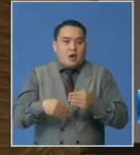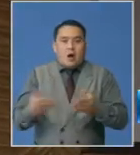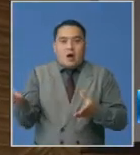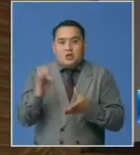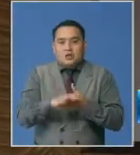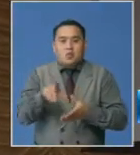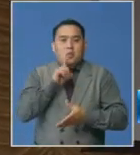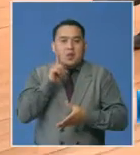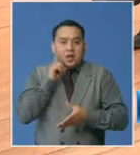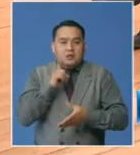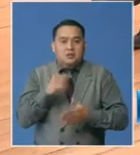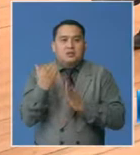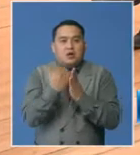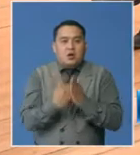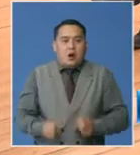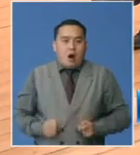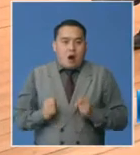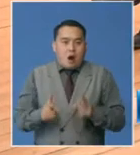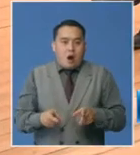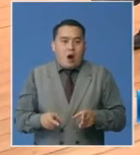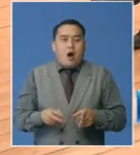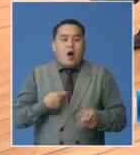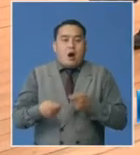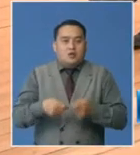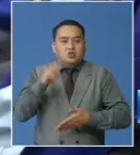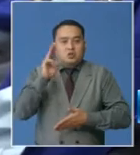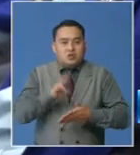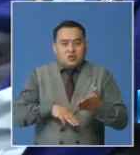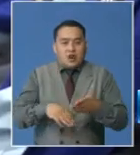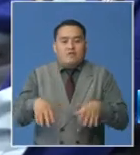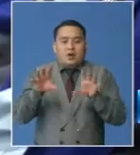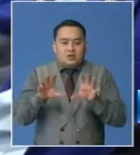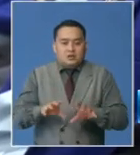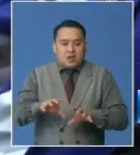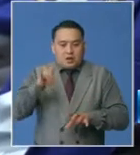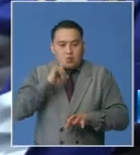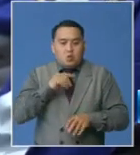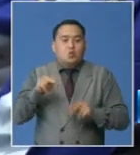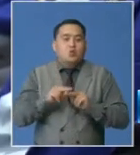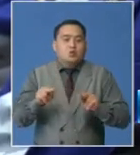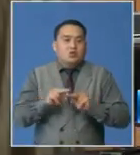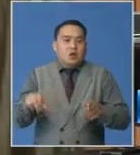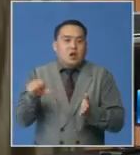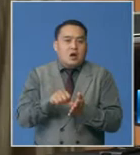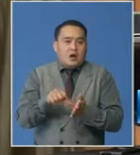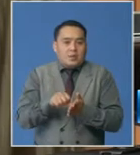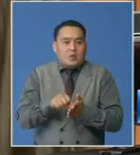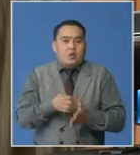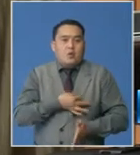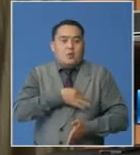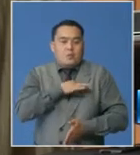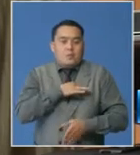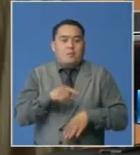ознакомили подростков со статьями Уголовного и Административного кодекса. По мнению учителей, лекции с участием инспекторов